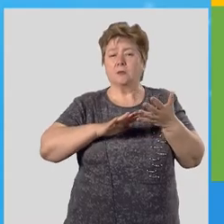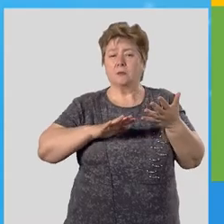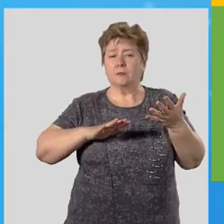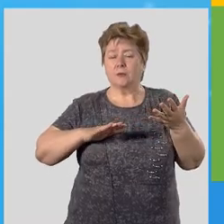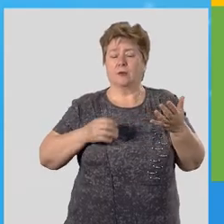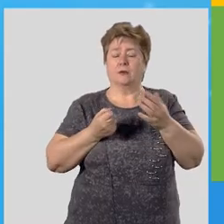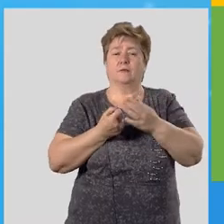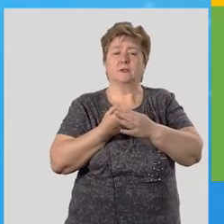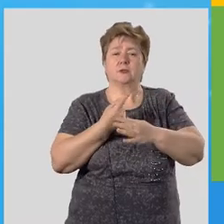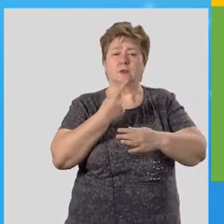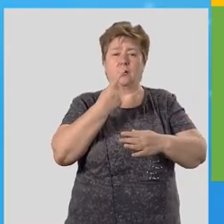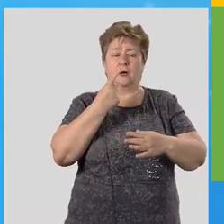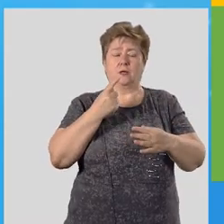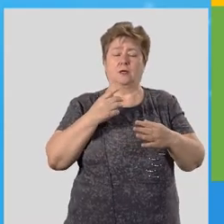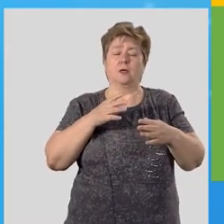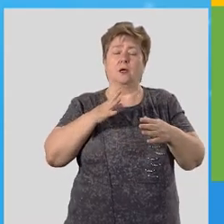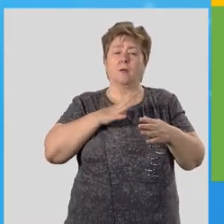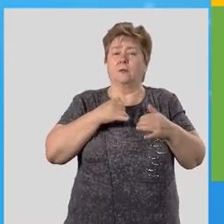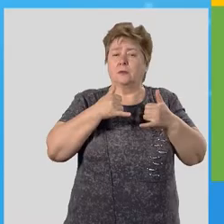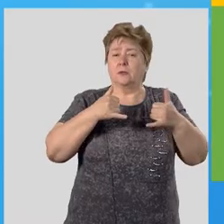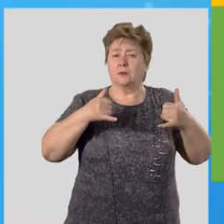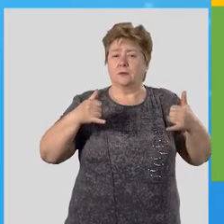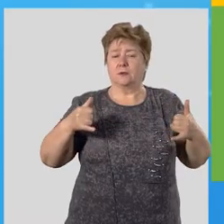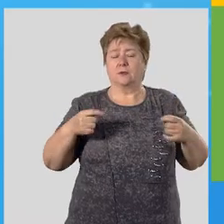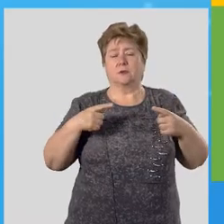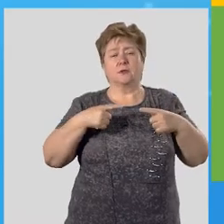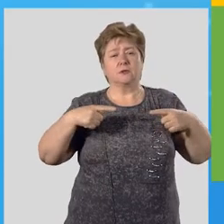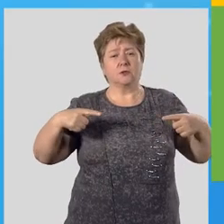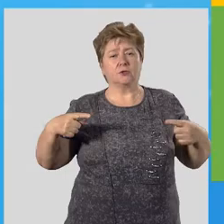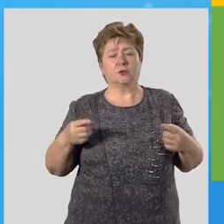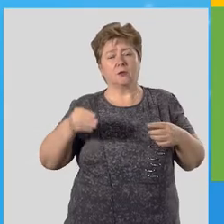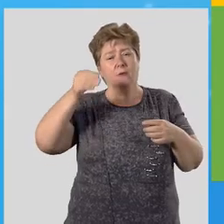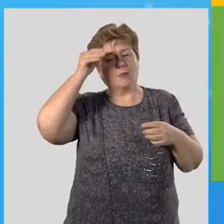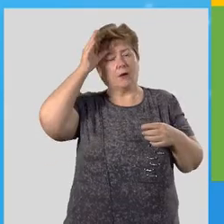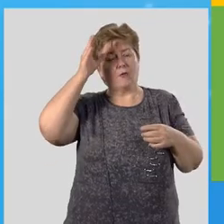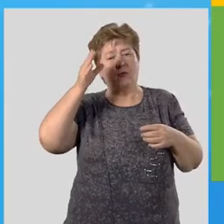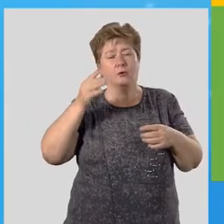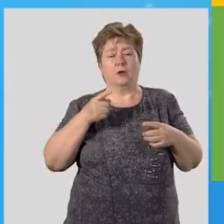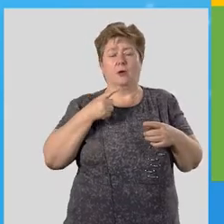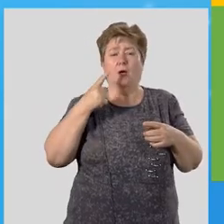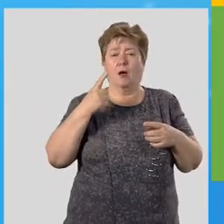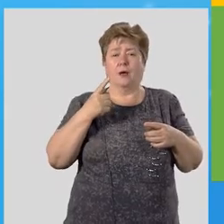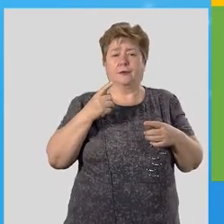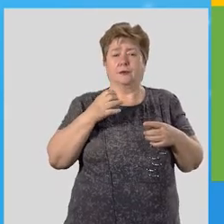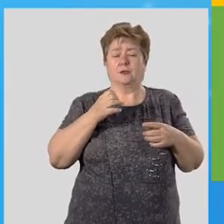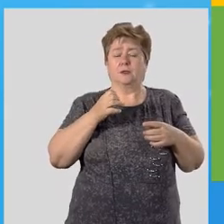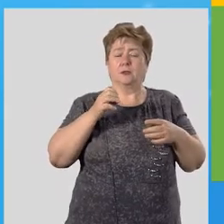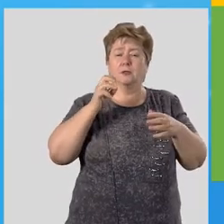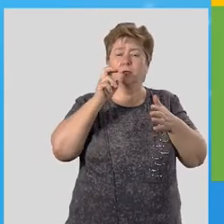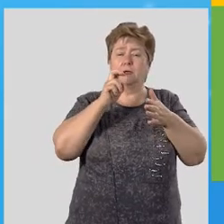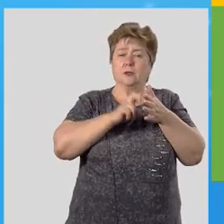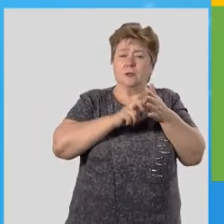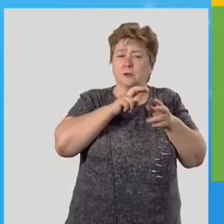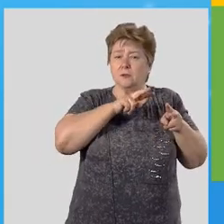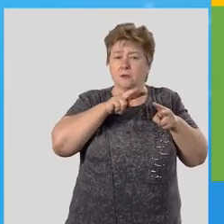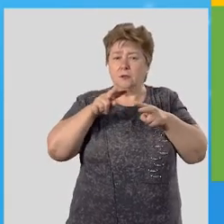Постепенно возникали и стали развиваться различные науки. Одни из них исследуют